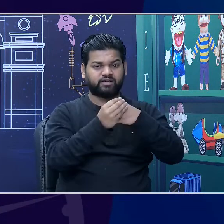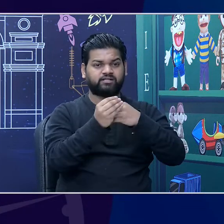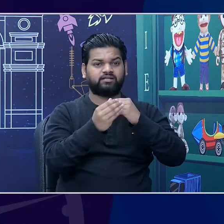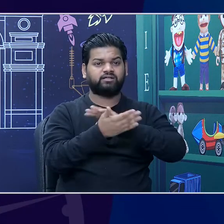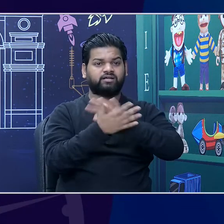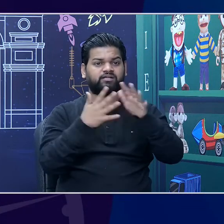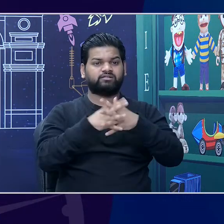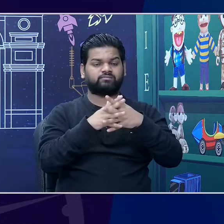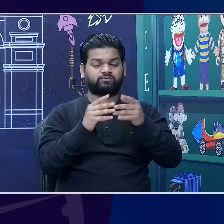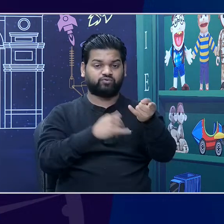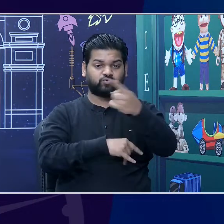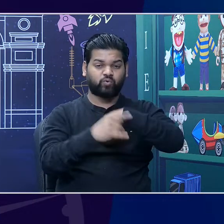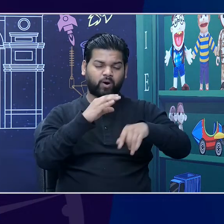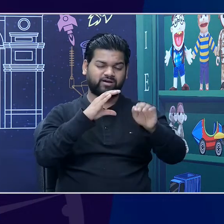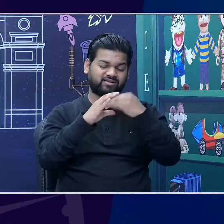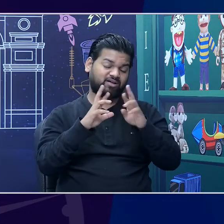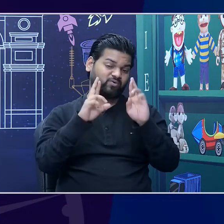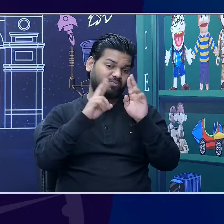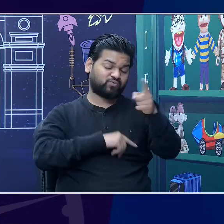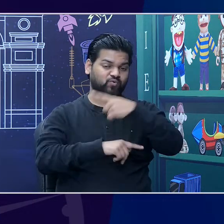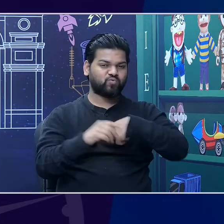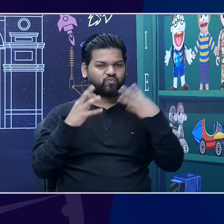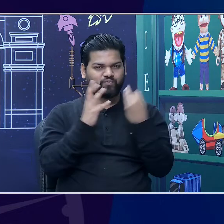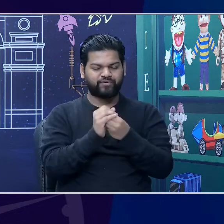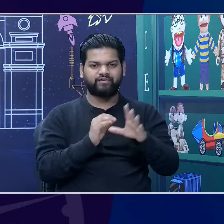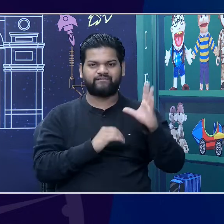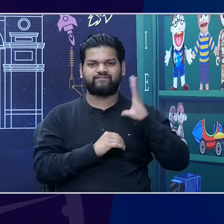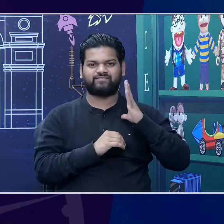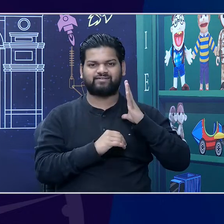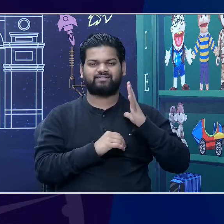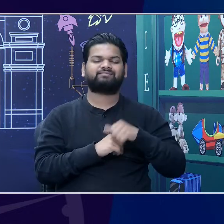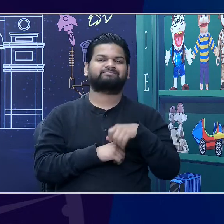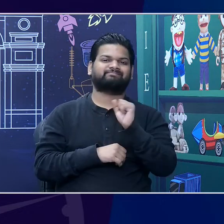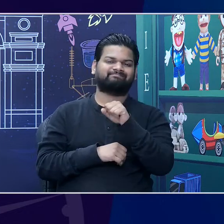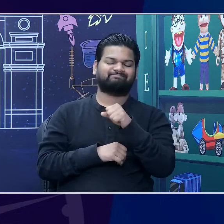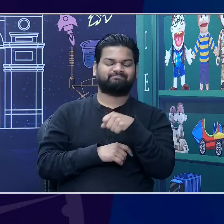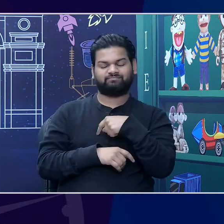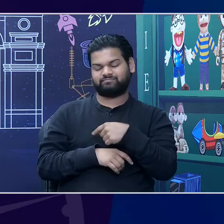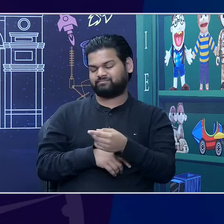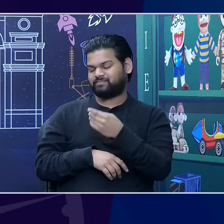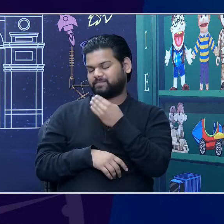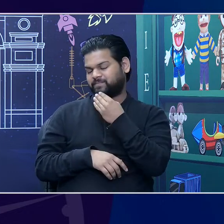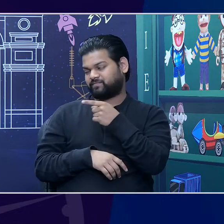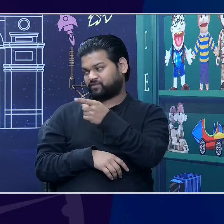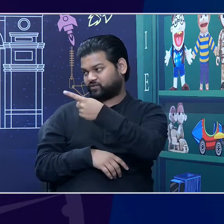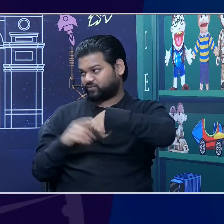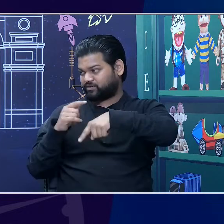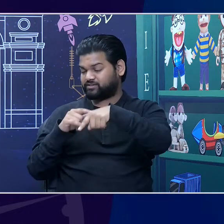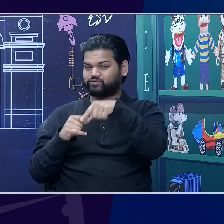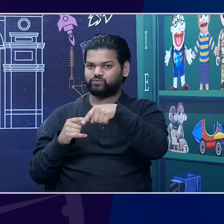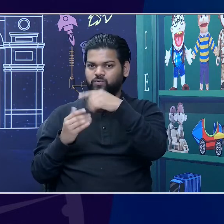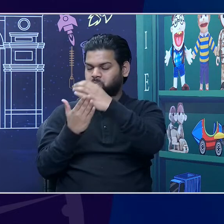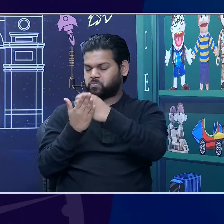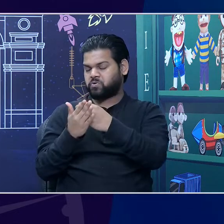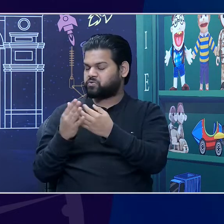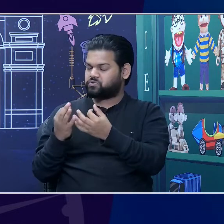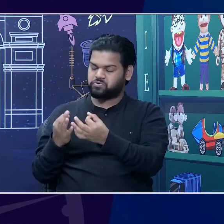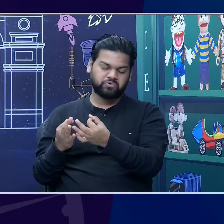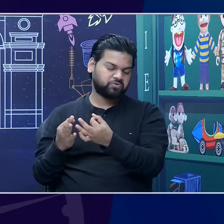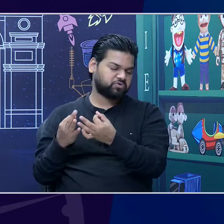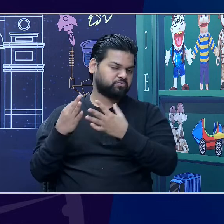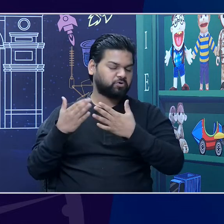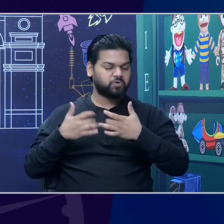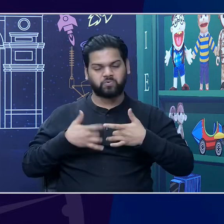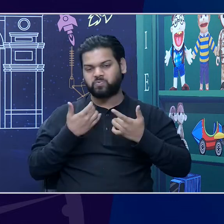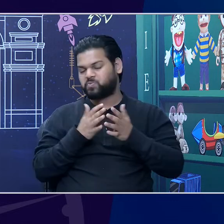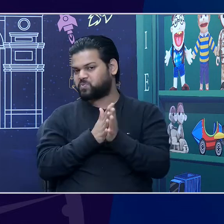रहेगा आपके होमवर्क का। तो मैम आज का जो ये सेशन बहुत ही इंटरेस्टिंग था मैम, हमने बहुत ही